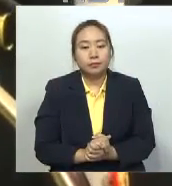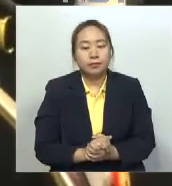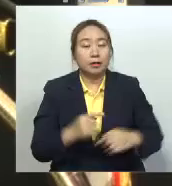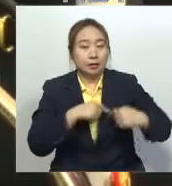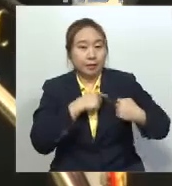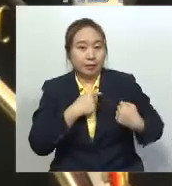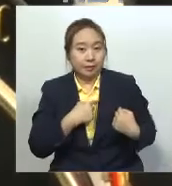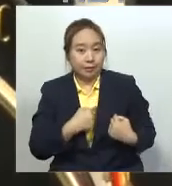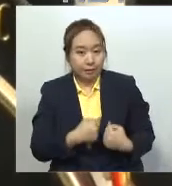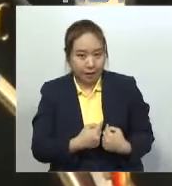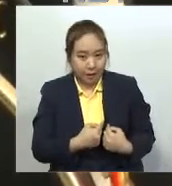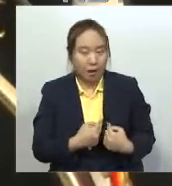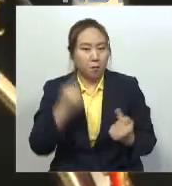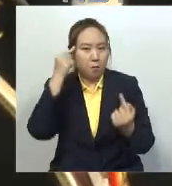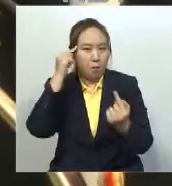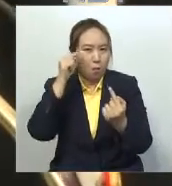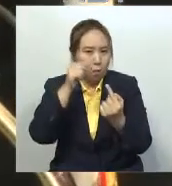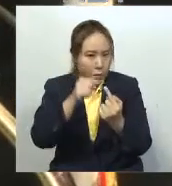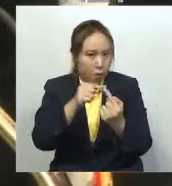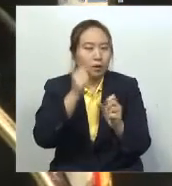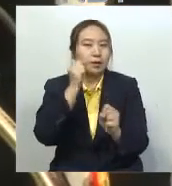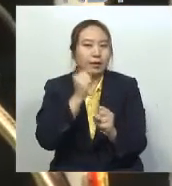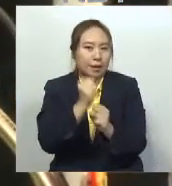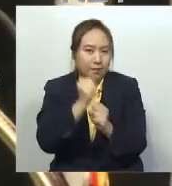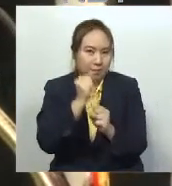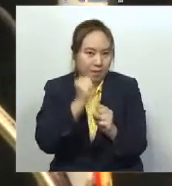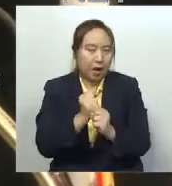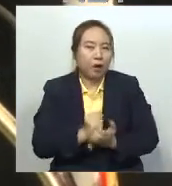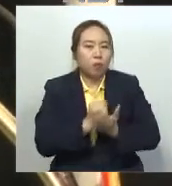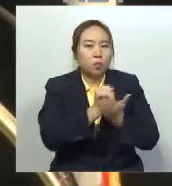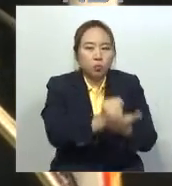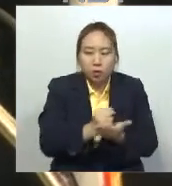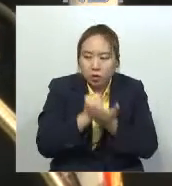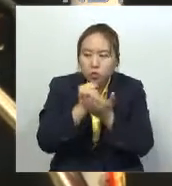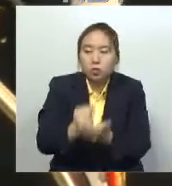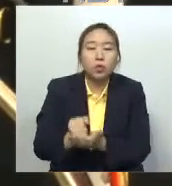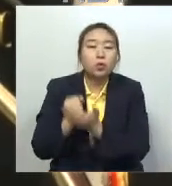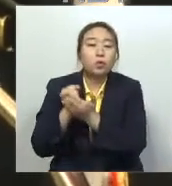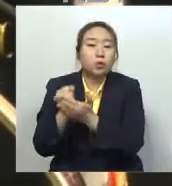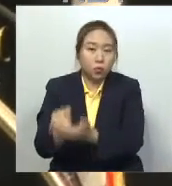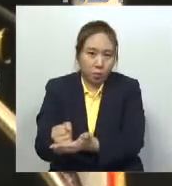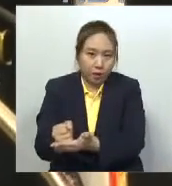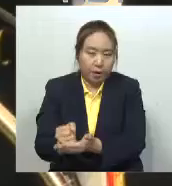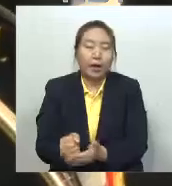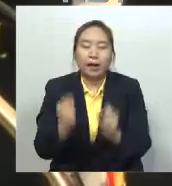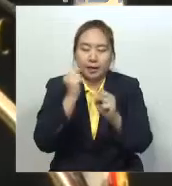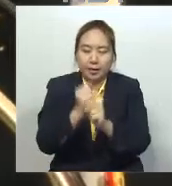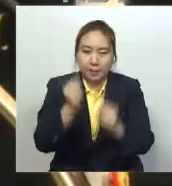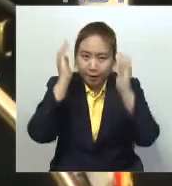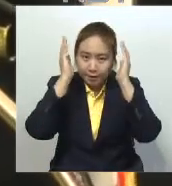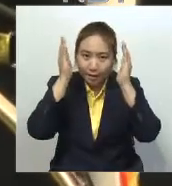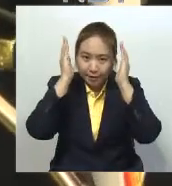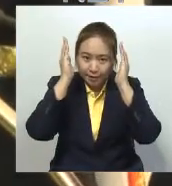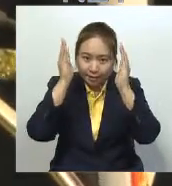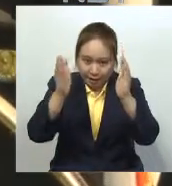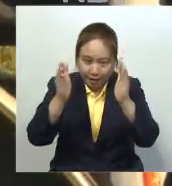พใจที่มุ่งมั่นจะทำงานเพื่อคนอื่นและกับความตั้งใจนั้นได้สำ